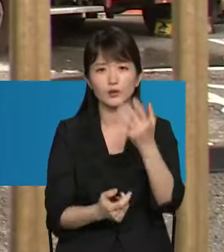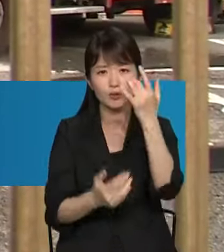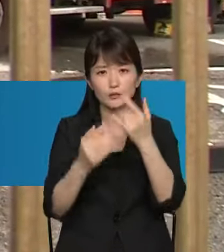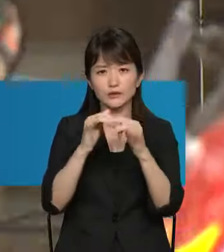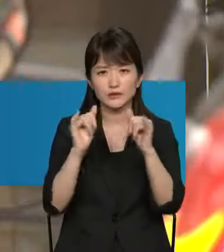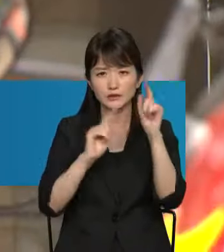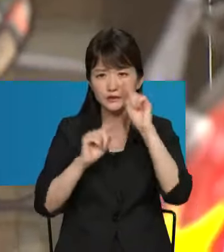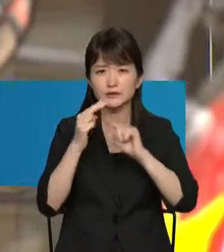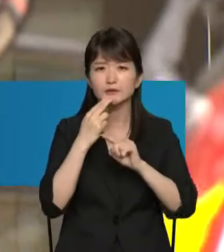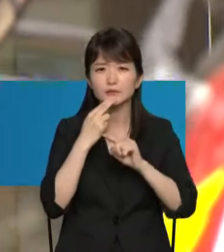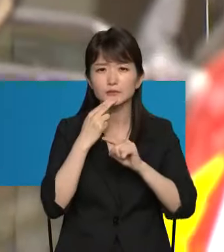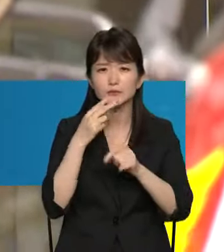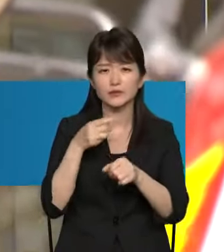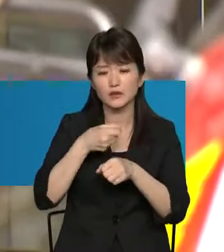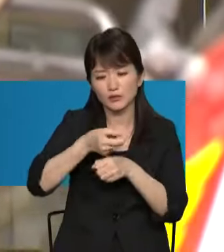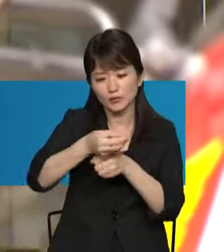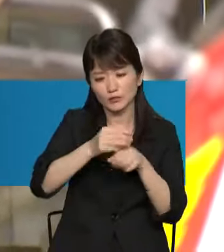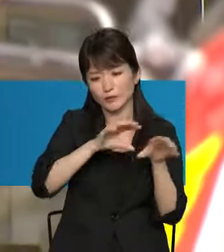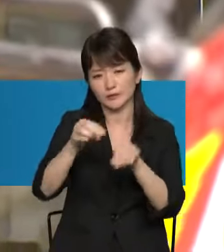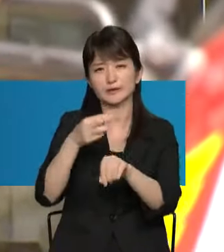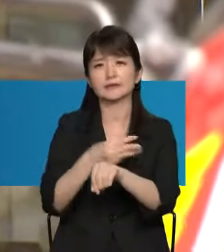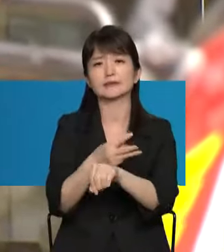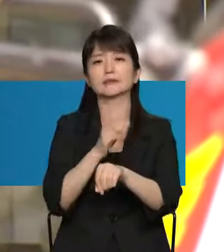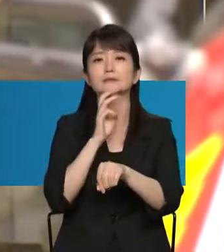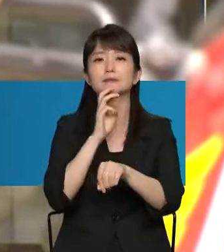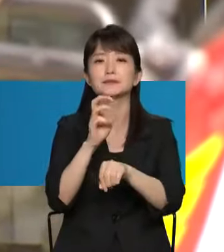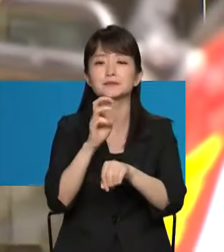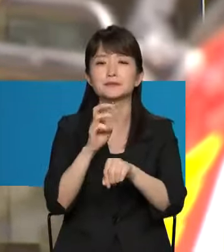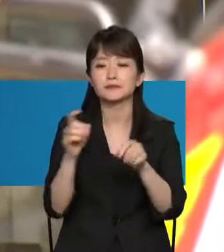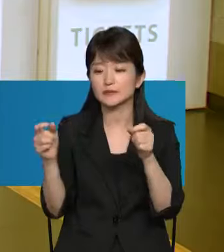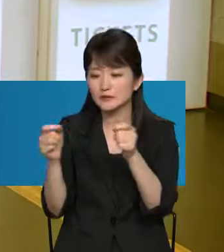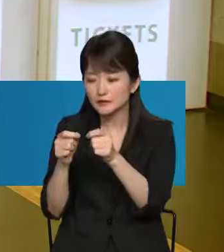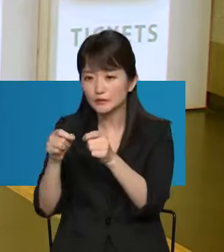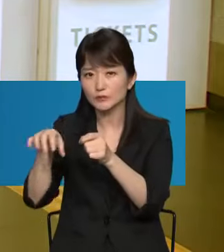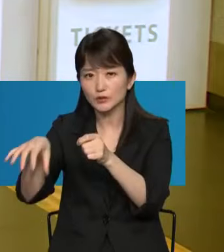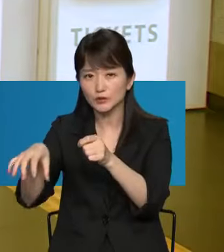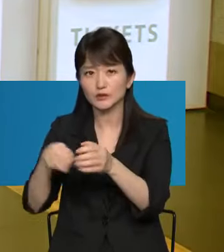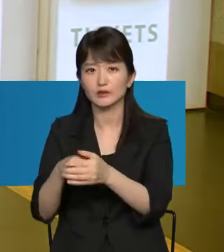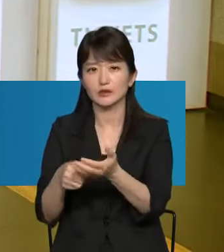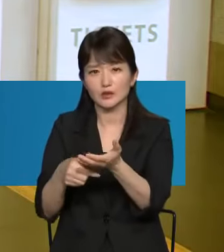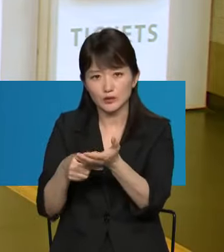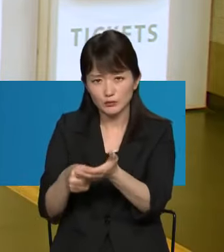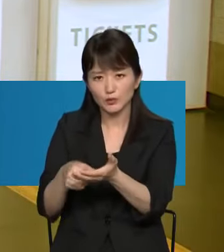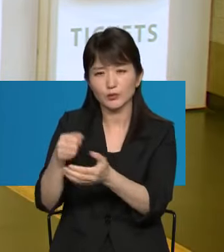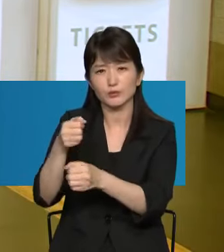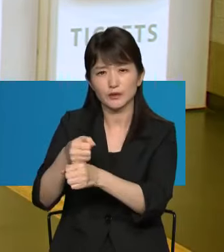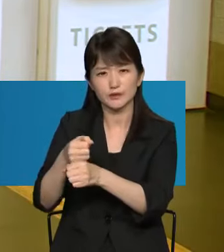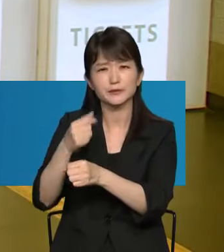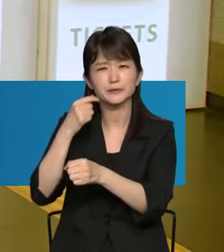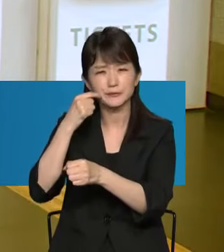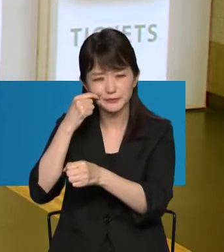없이 3시간 반 만에 꺼졌지만 일부 역 창구에서 승차권 조회와 발권 등이